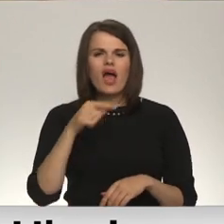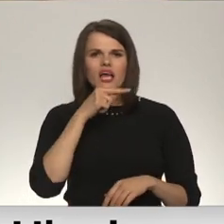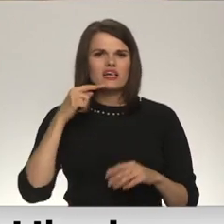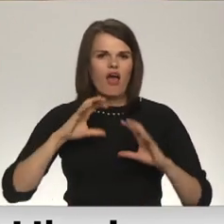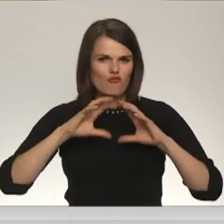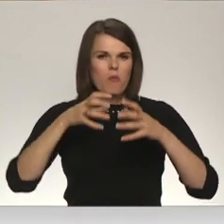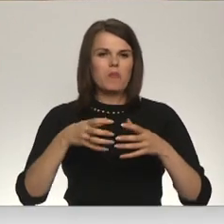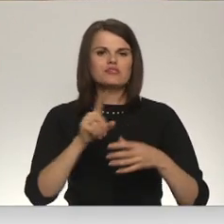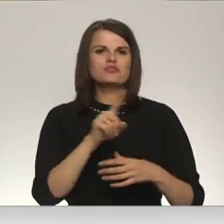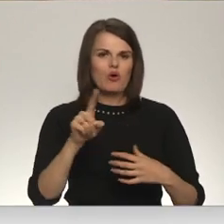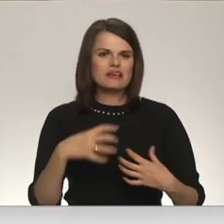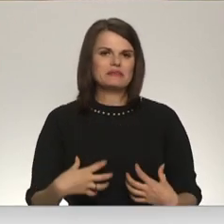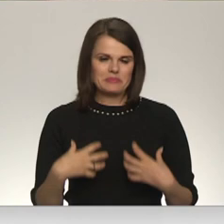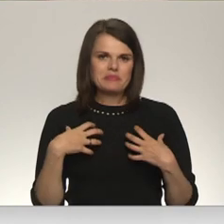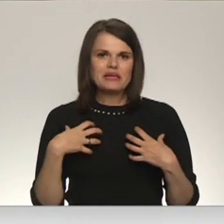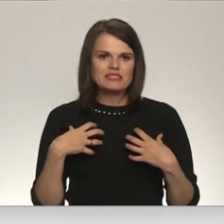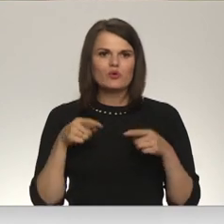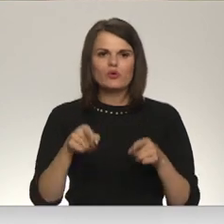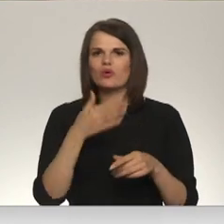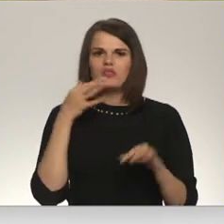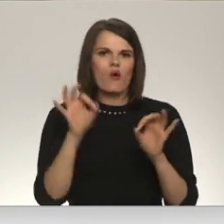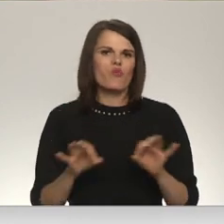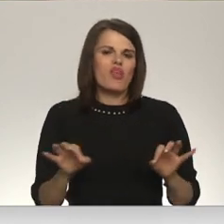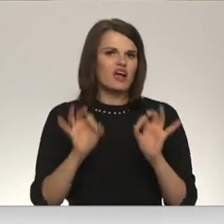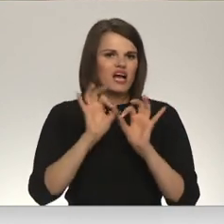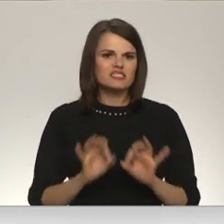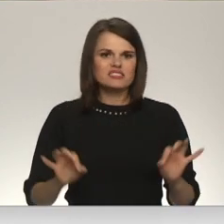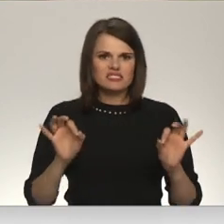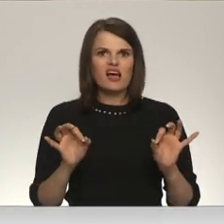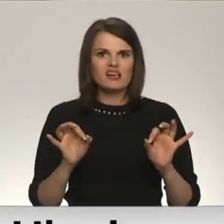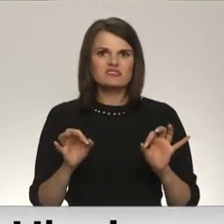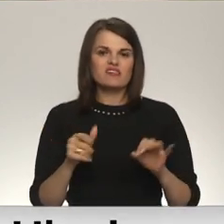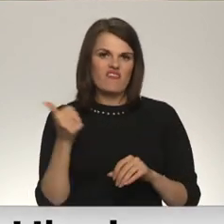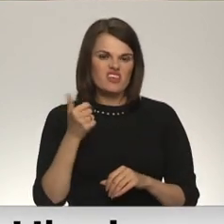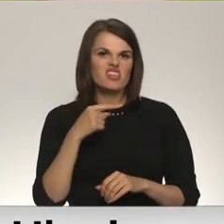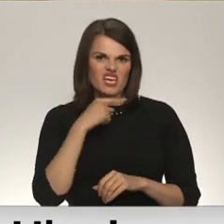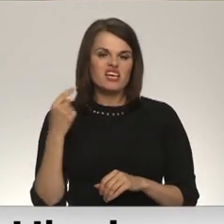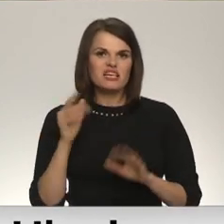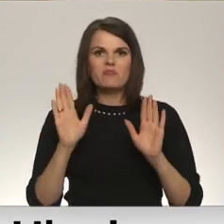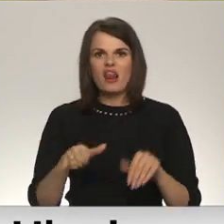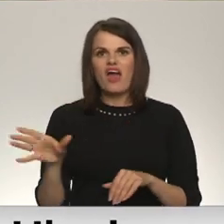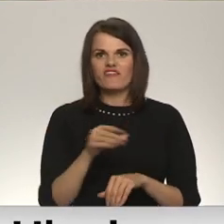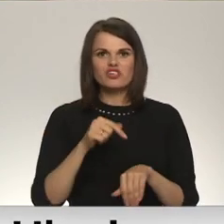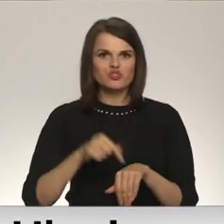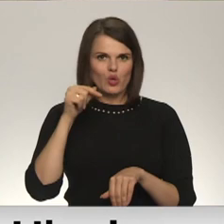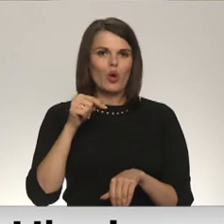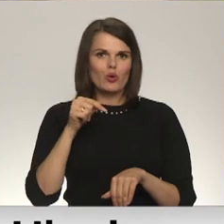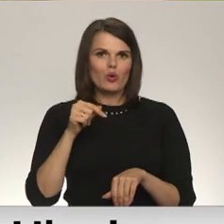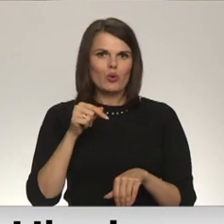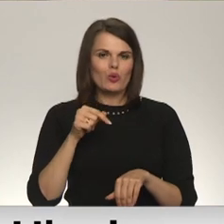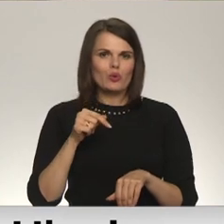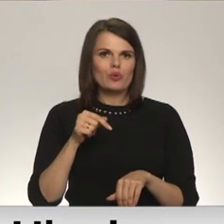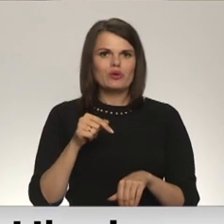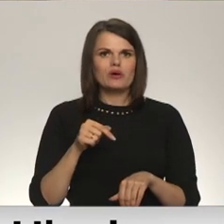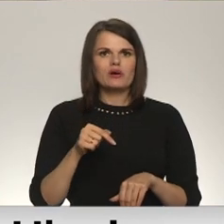ir priesmīga. Jā, tur nav nekas skaista. Un viņi grib acimredzot, lai visi jūtās tā kā viņi. Es